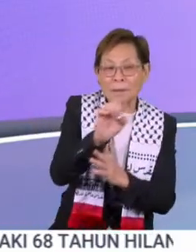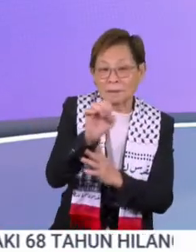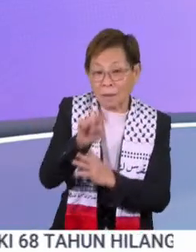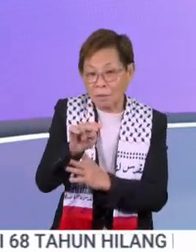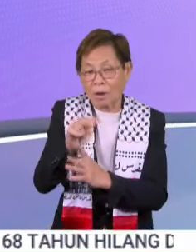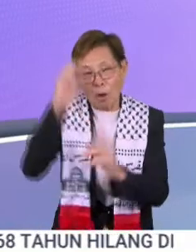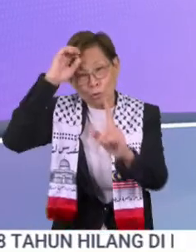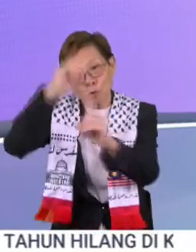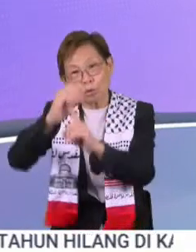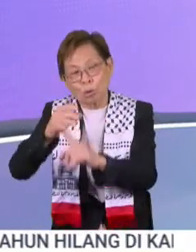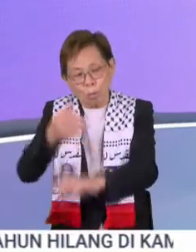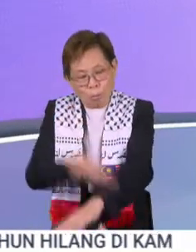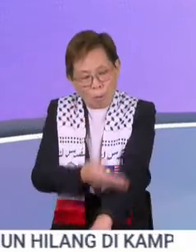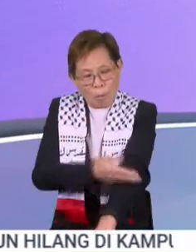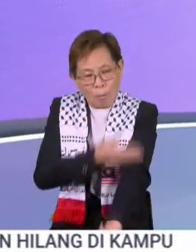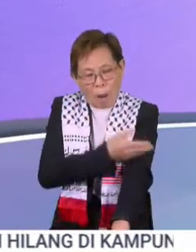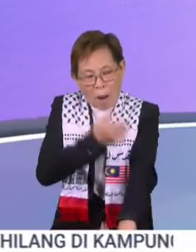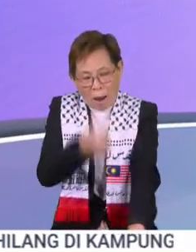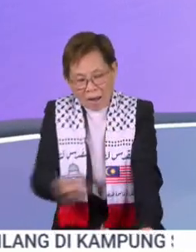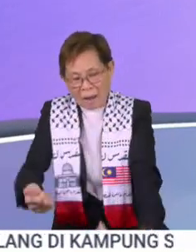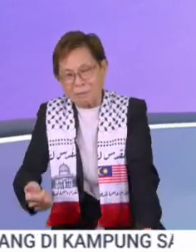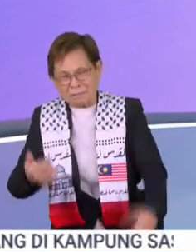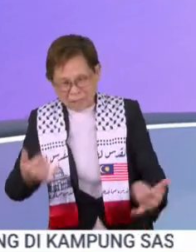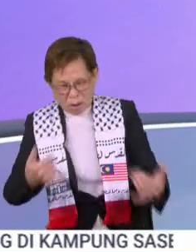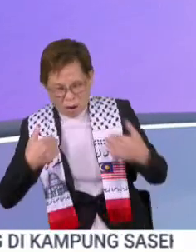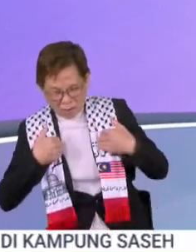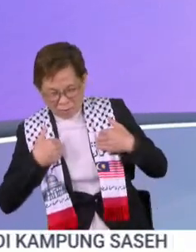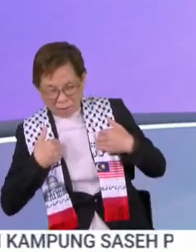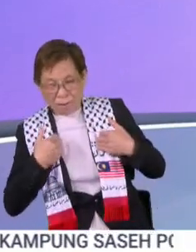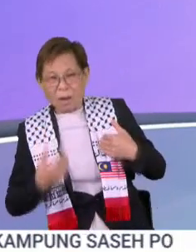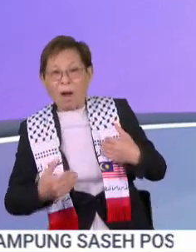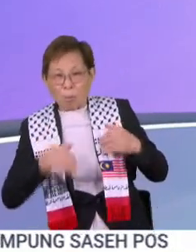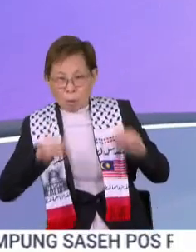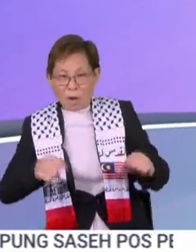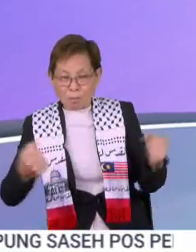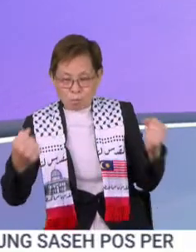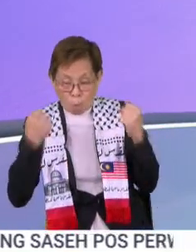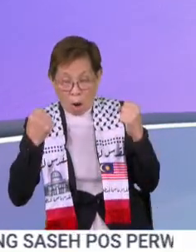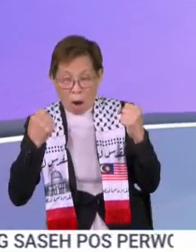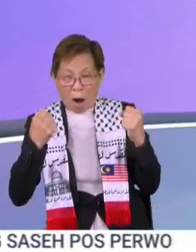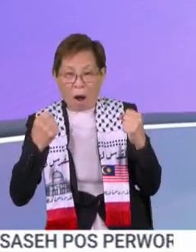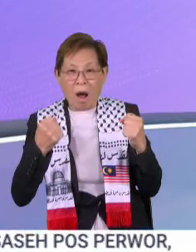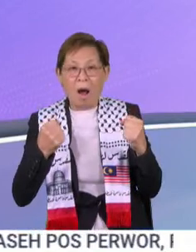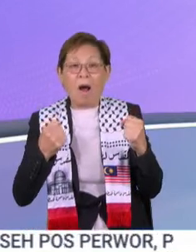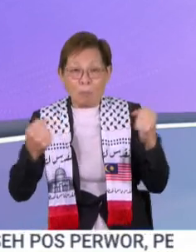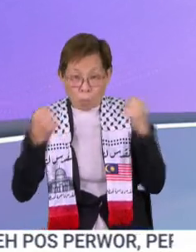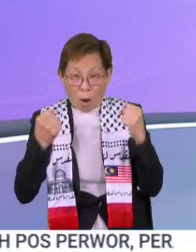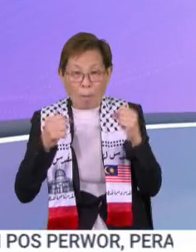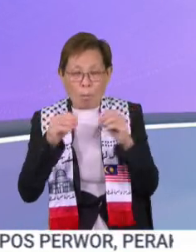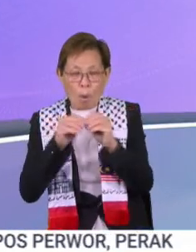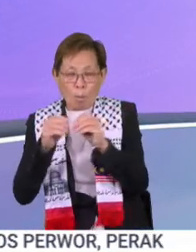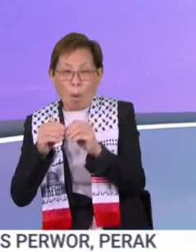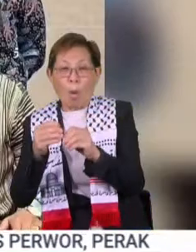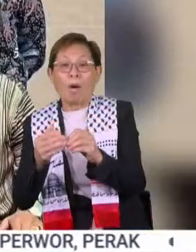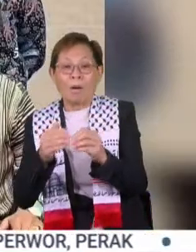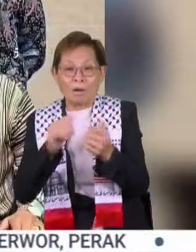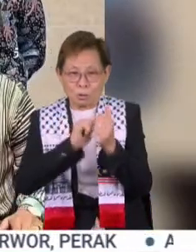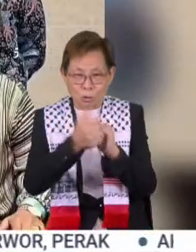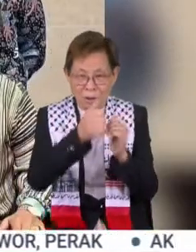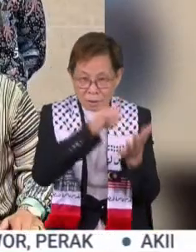MSN bertujuan menambah baik peralatan sedia ada yang sekaligus dapat memperkasakan bagi lagi sukan tersebut.